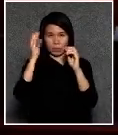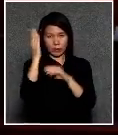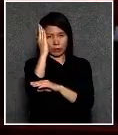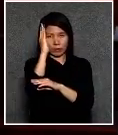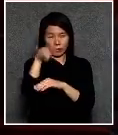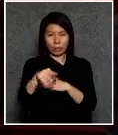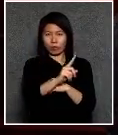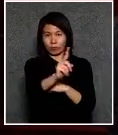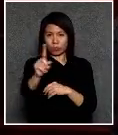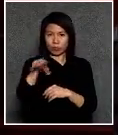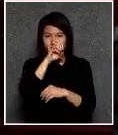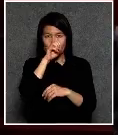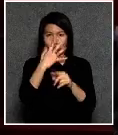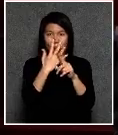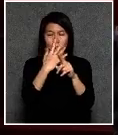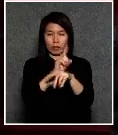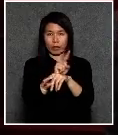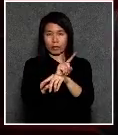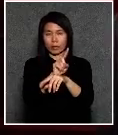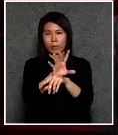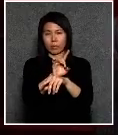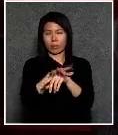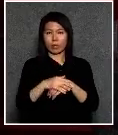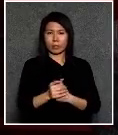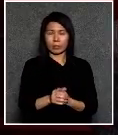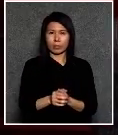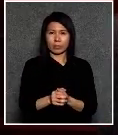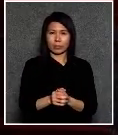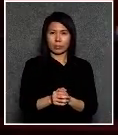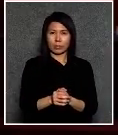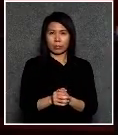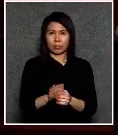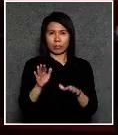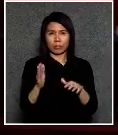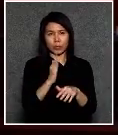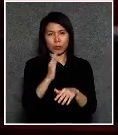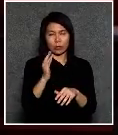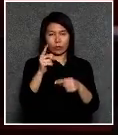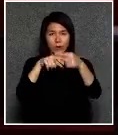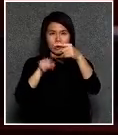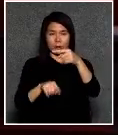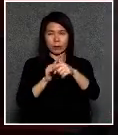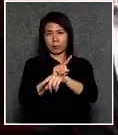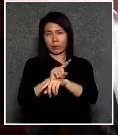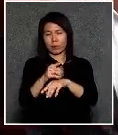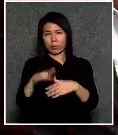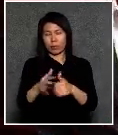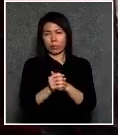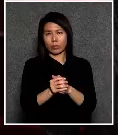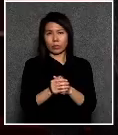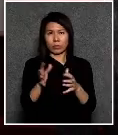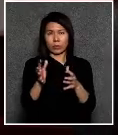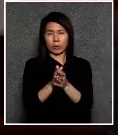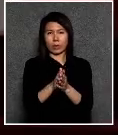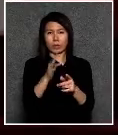每一個人講15分鐘，就差唔多1000分鐘，再乘14個總目就